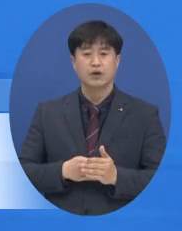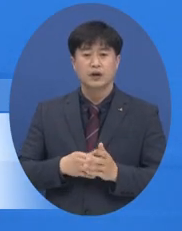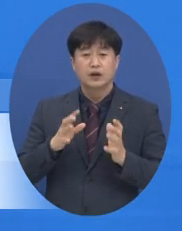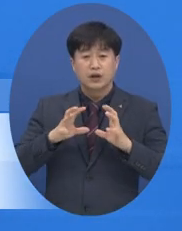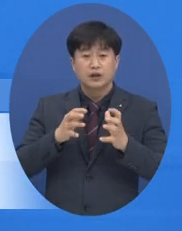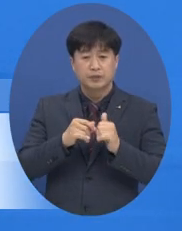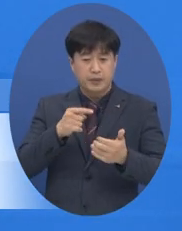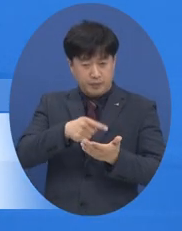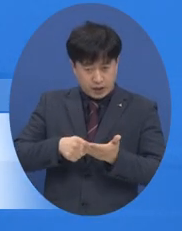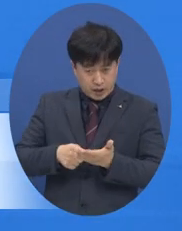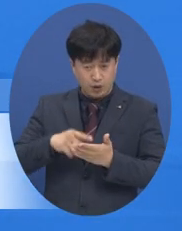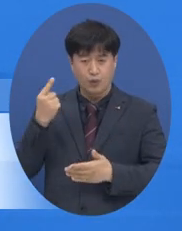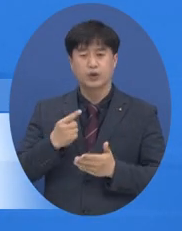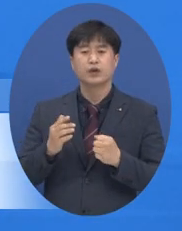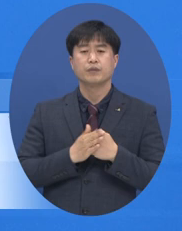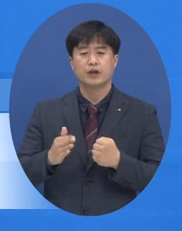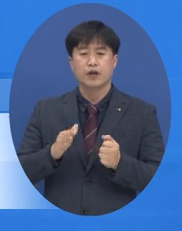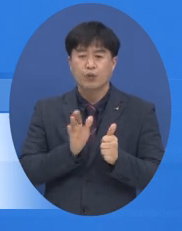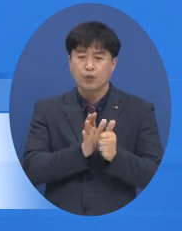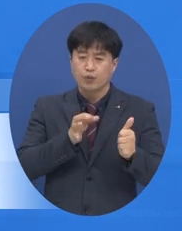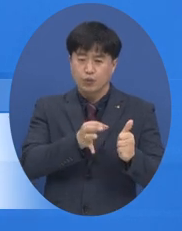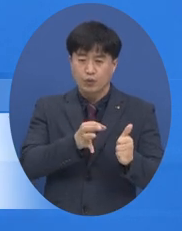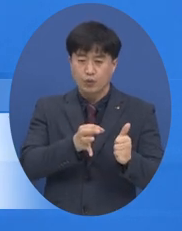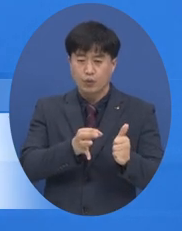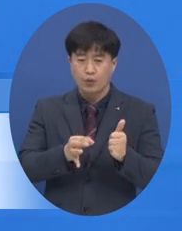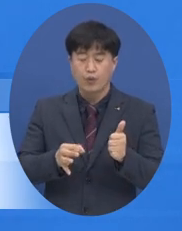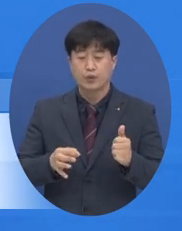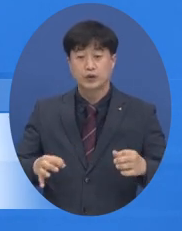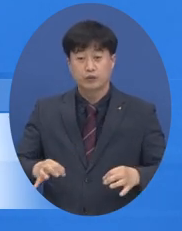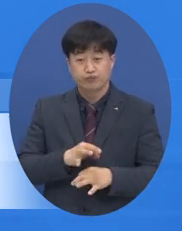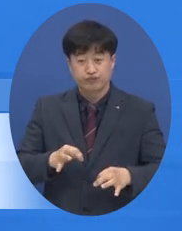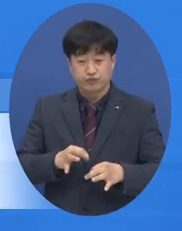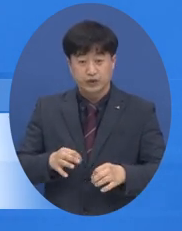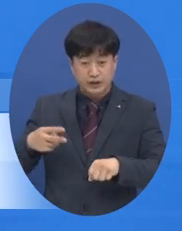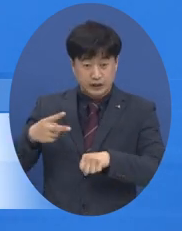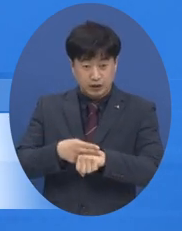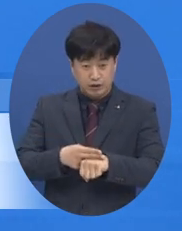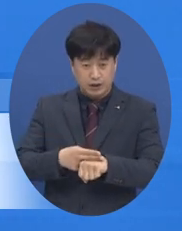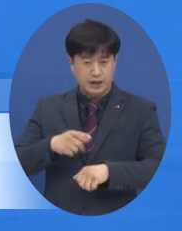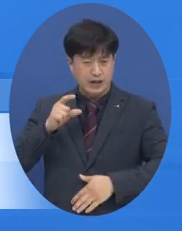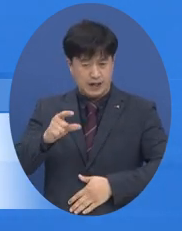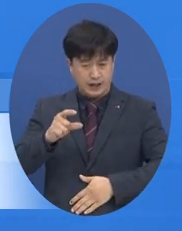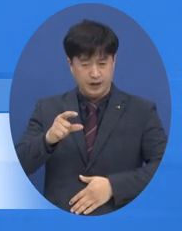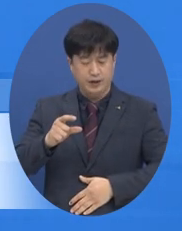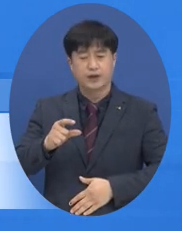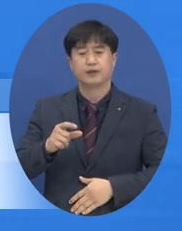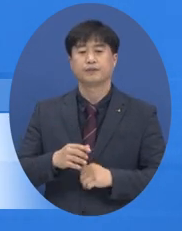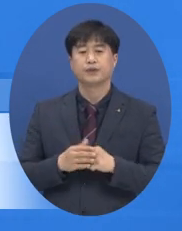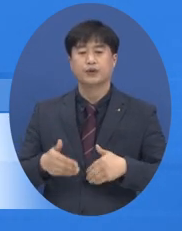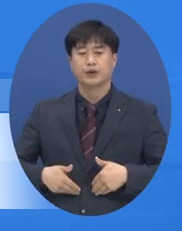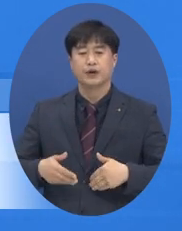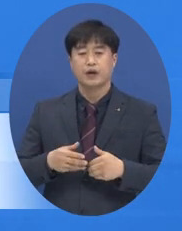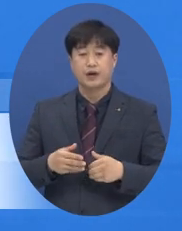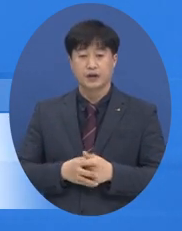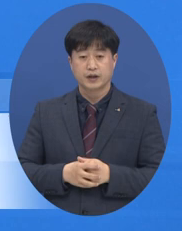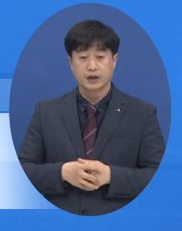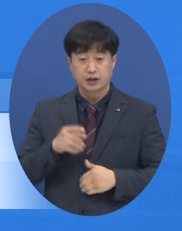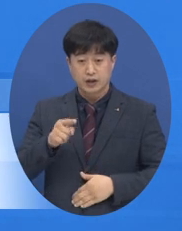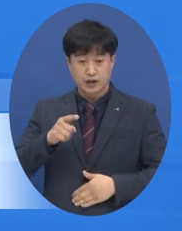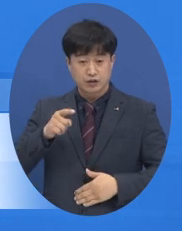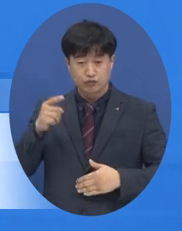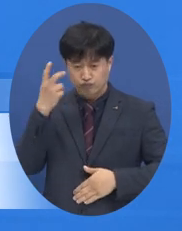만큼 보조금 비리 척결 은 아무리 강조해도 지나치지 않습니다 보조금 비리 수사를